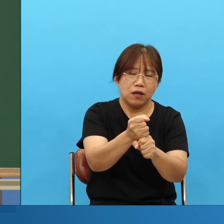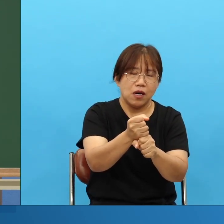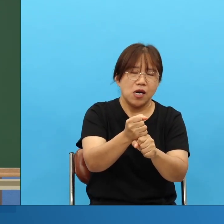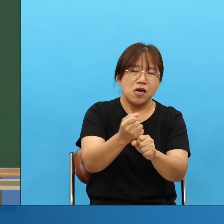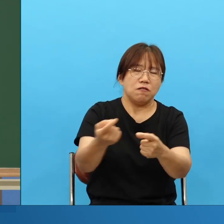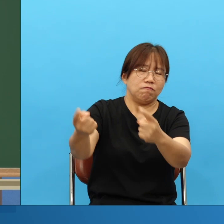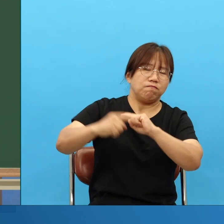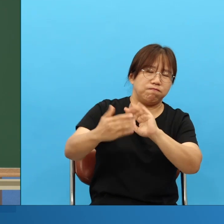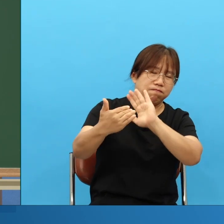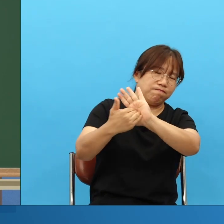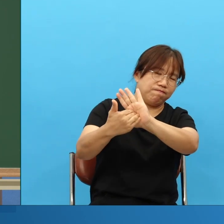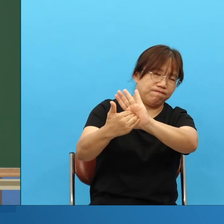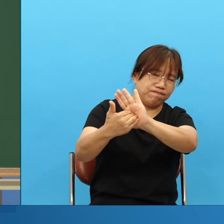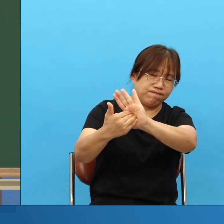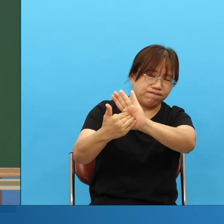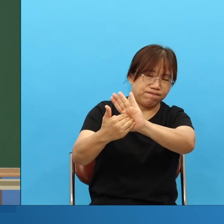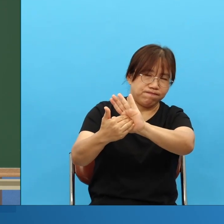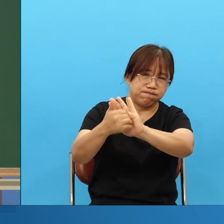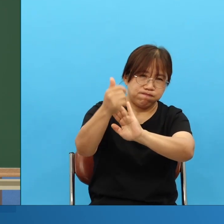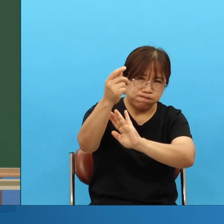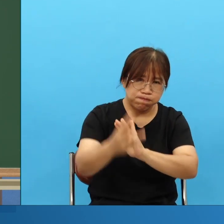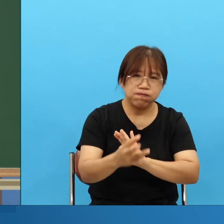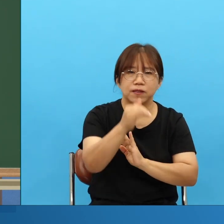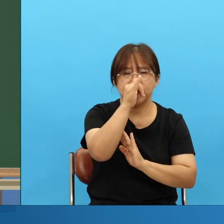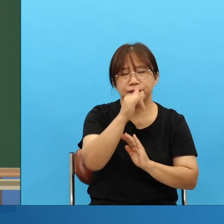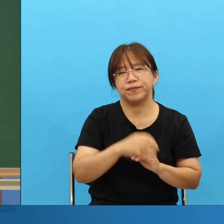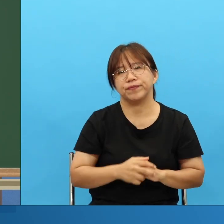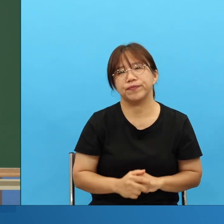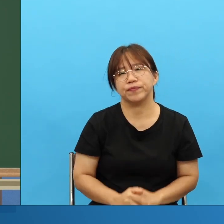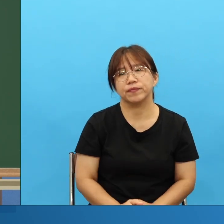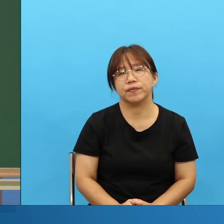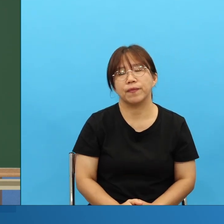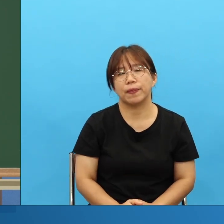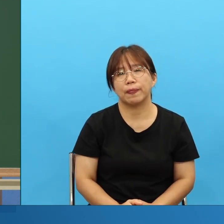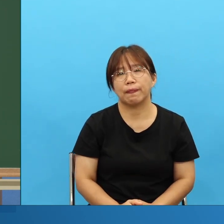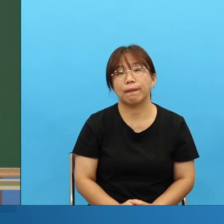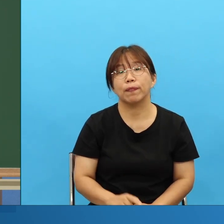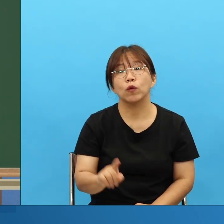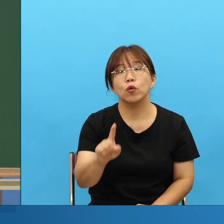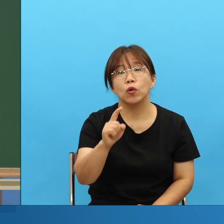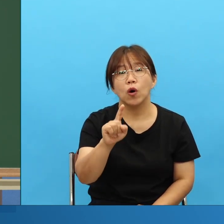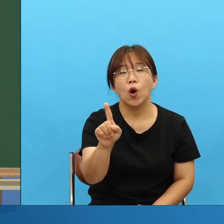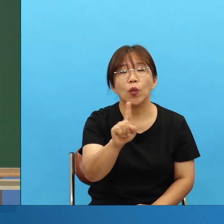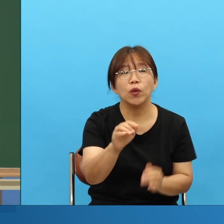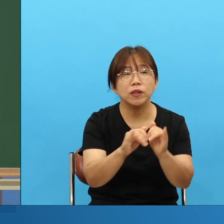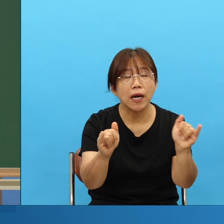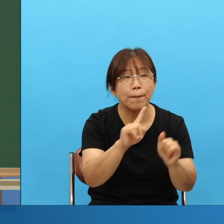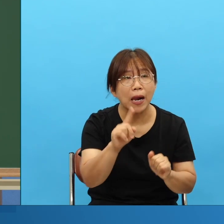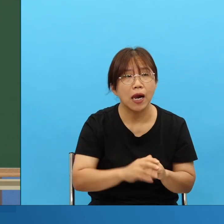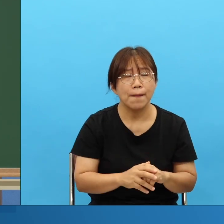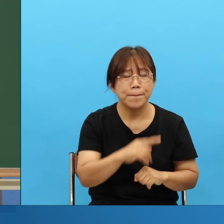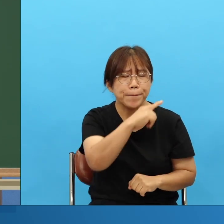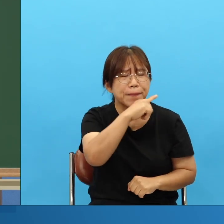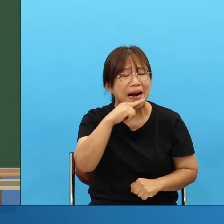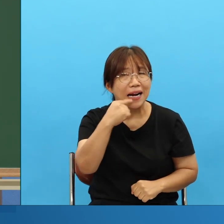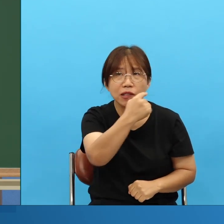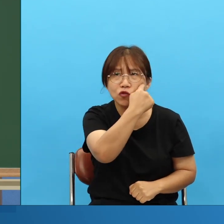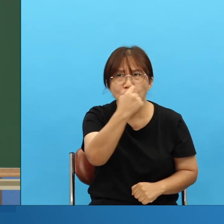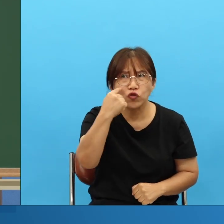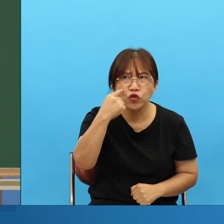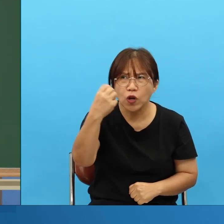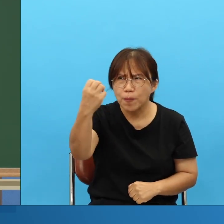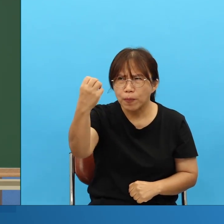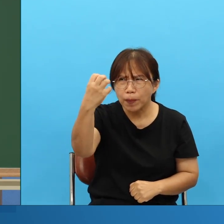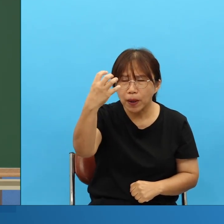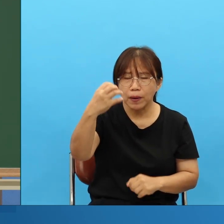이런 상황들이 한두 가지가 아니에요. 어떤 사람은 빨간 눈알이 자기를 따라다녀요. 그러니까 자기만